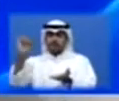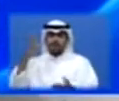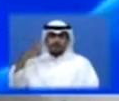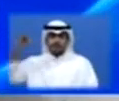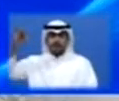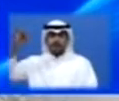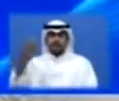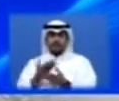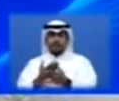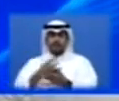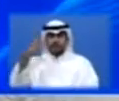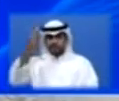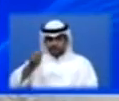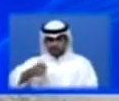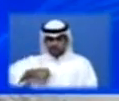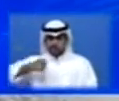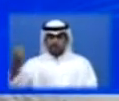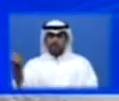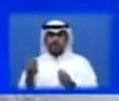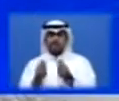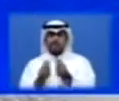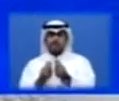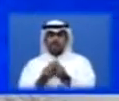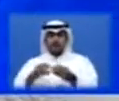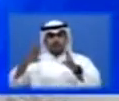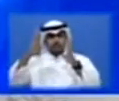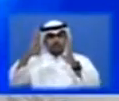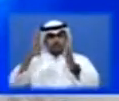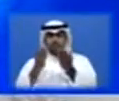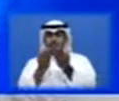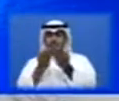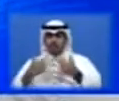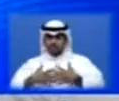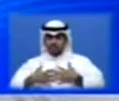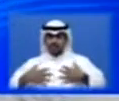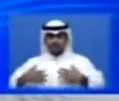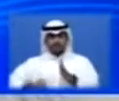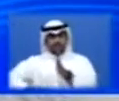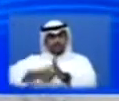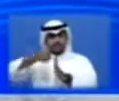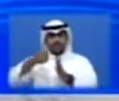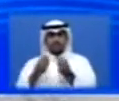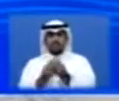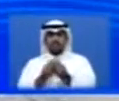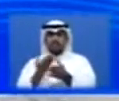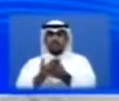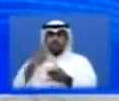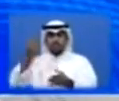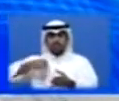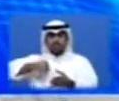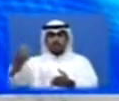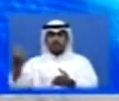روسيف رئيسة جمهورية البرازيل الاتحادية الصديقة. ضمنها سموه خالص تهانيه بمناسبة العيد الوطني